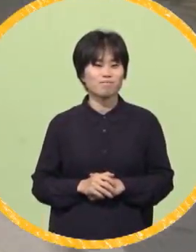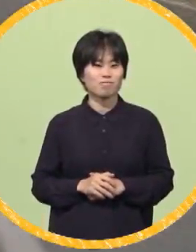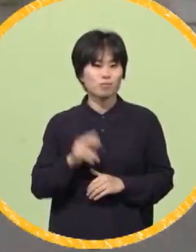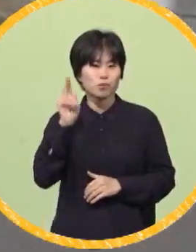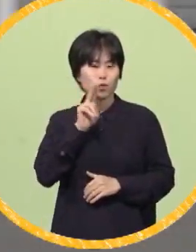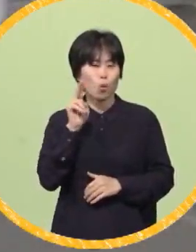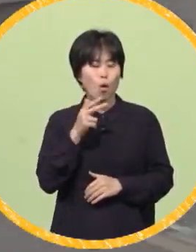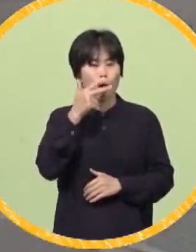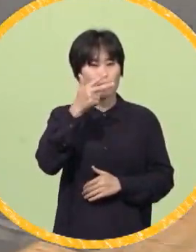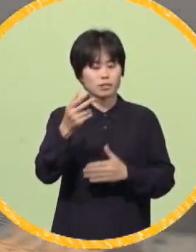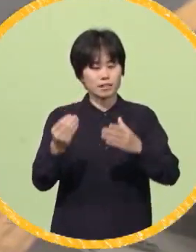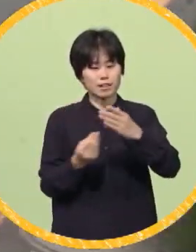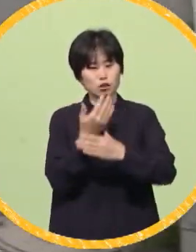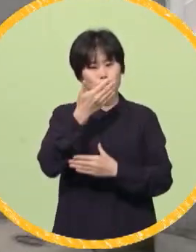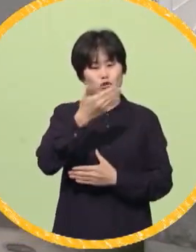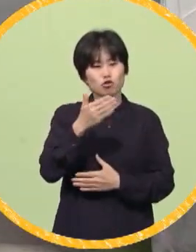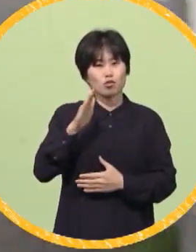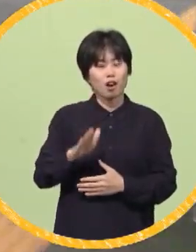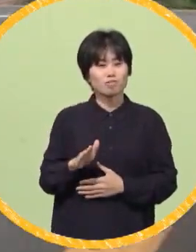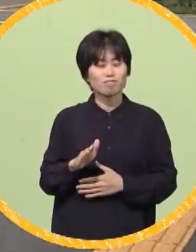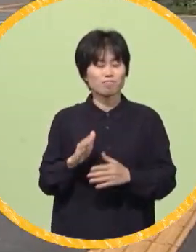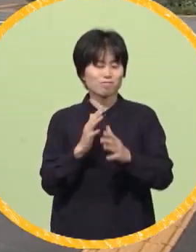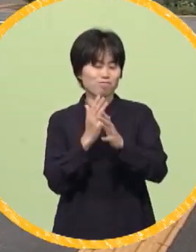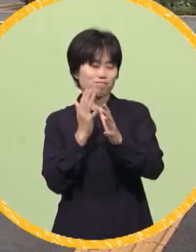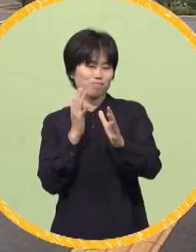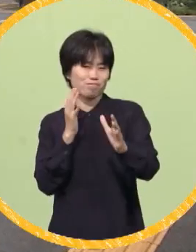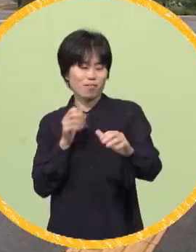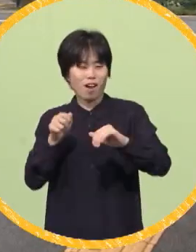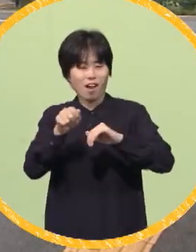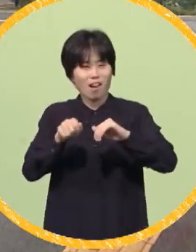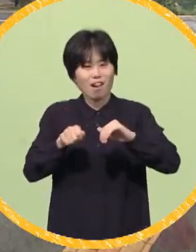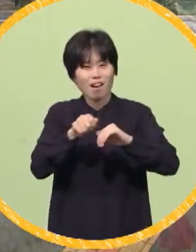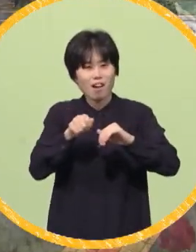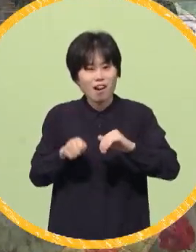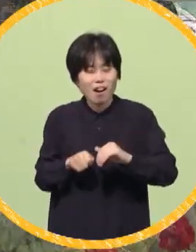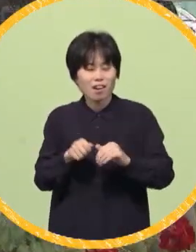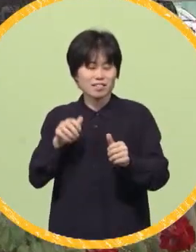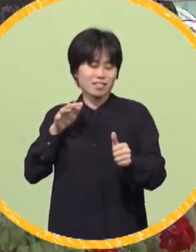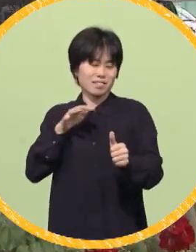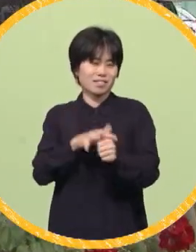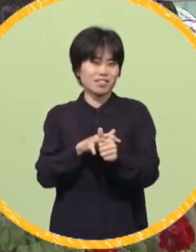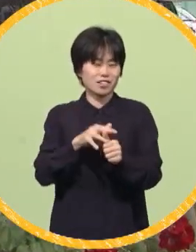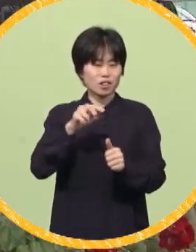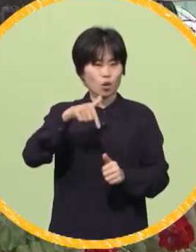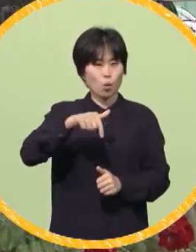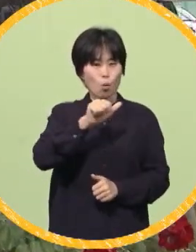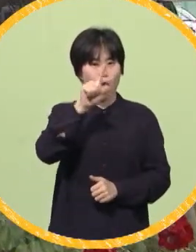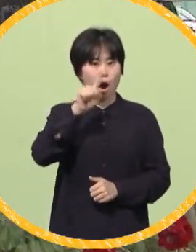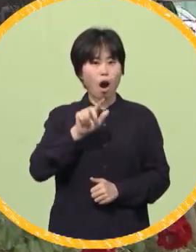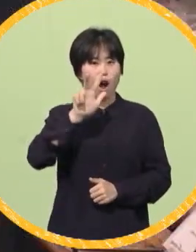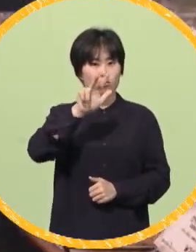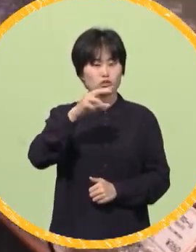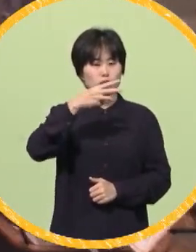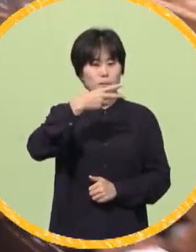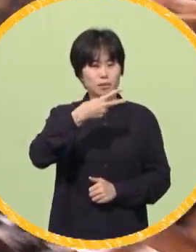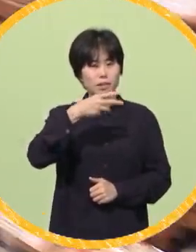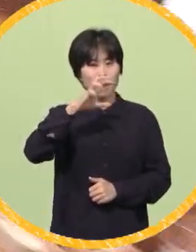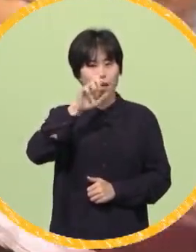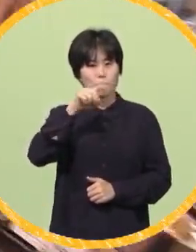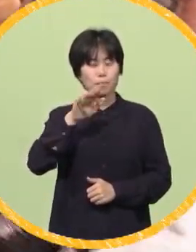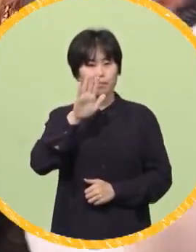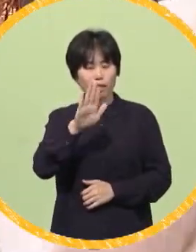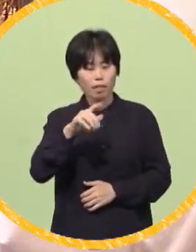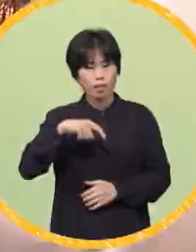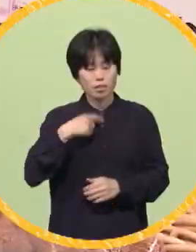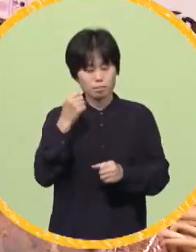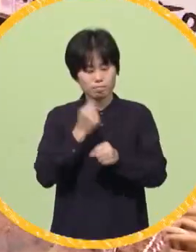横浜市泉区にあるこの店は、行列のできるレストランとして人気のファールニエンテ。自家製小麦を使った